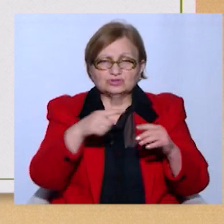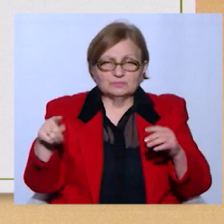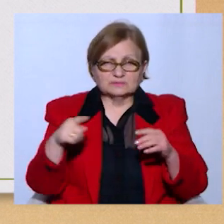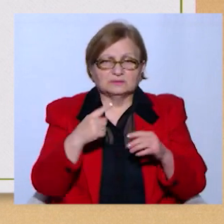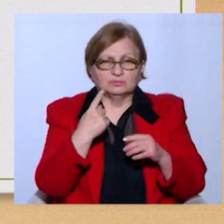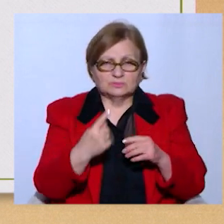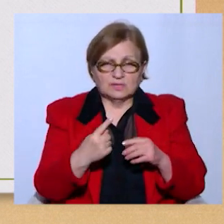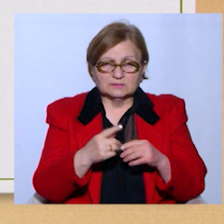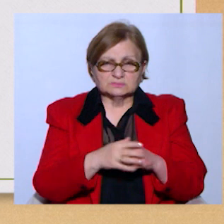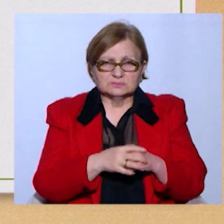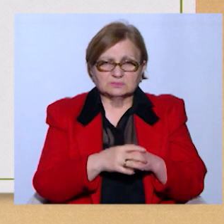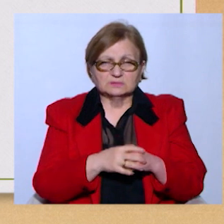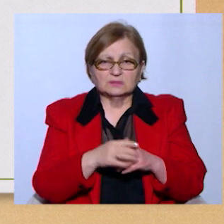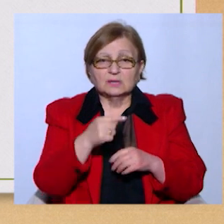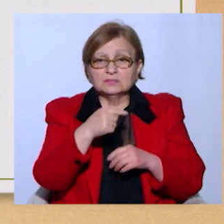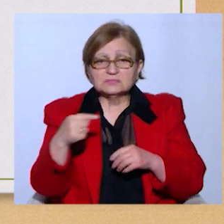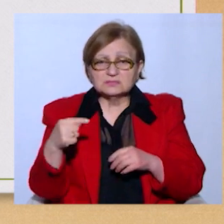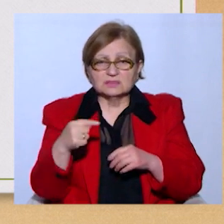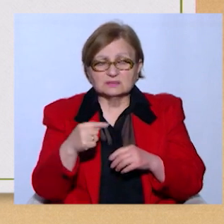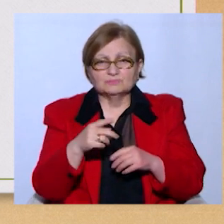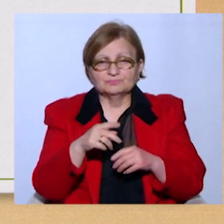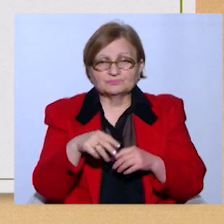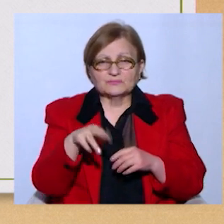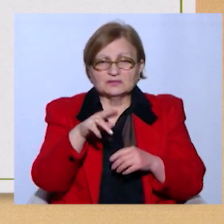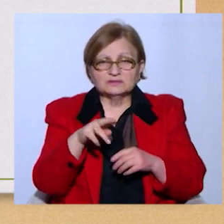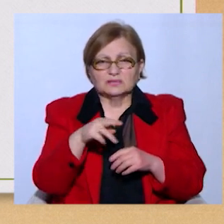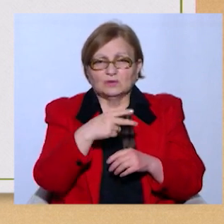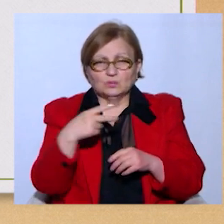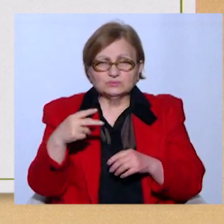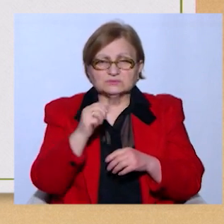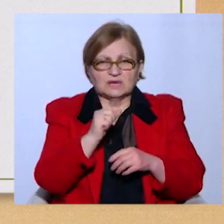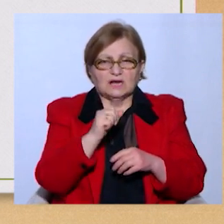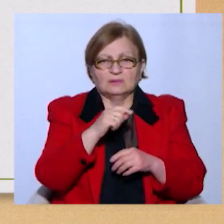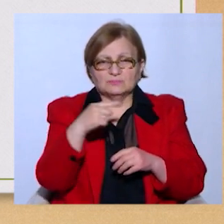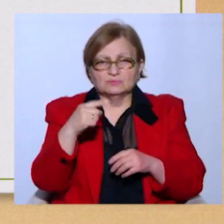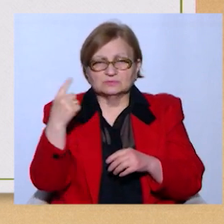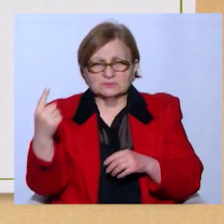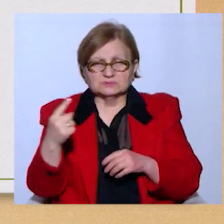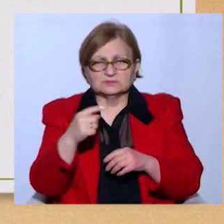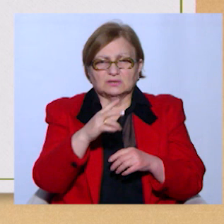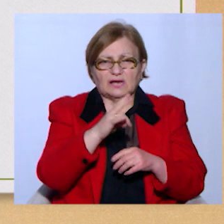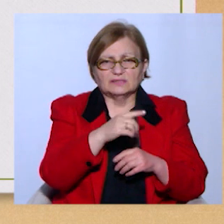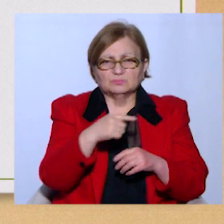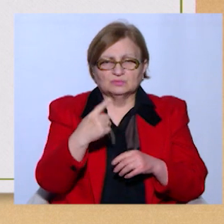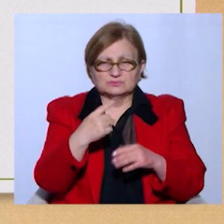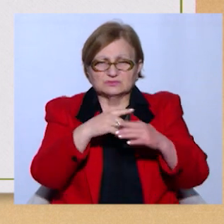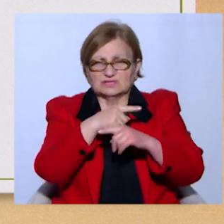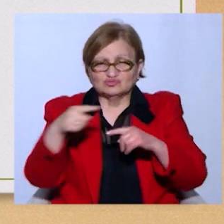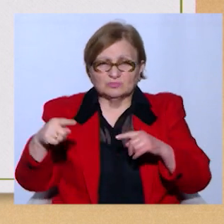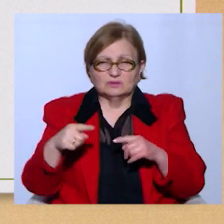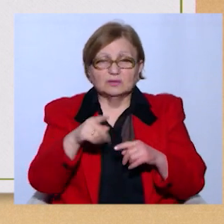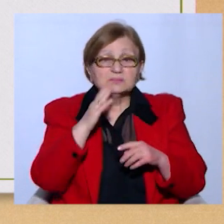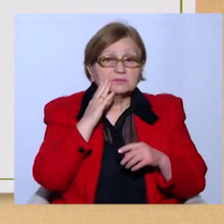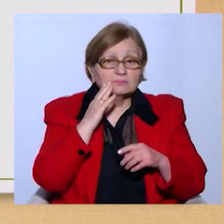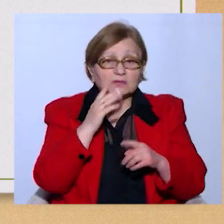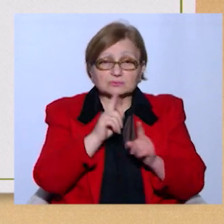1, ხოლო სხვაობის ფორმულა არის ასე, რომ d უდრის a-ს მინუს a-1 შეფარდებული n მინუს 1-თან და აგრეთვე სამართლიანია,